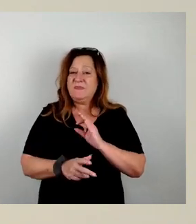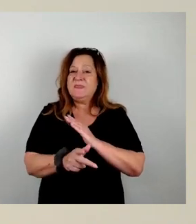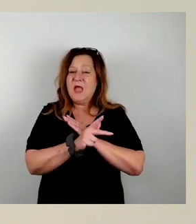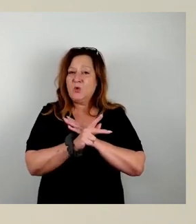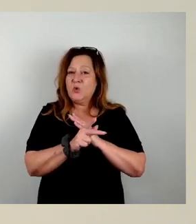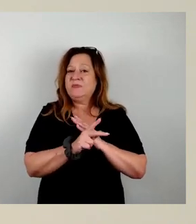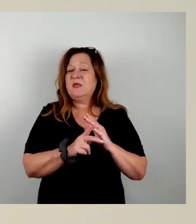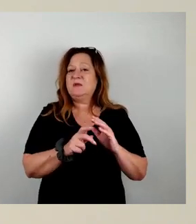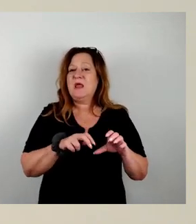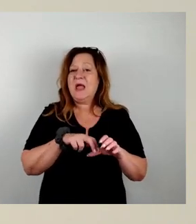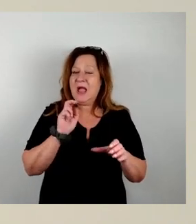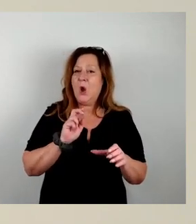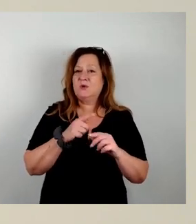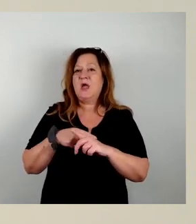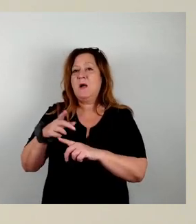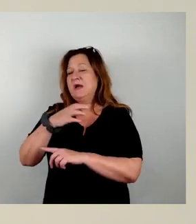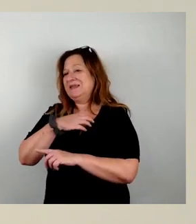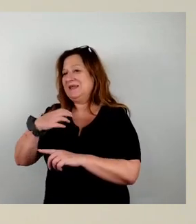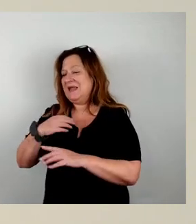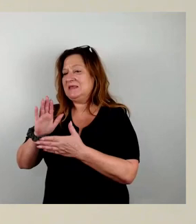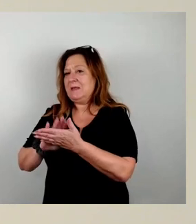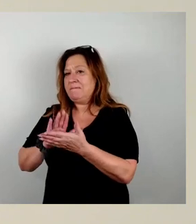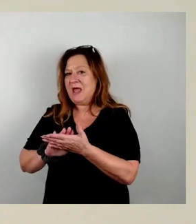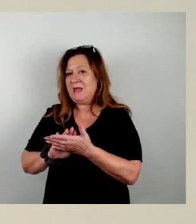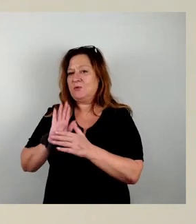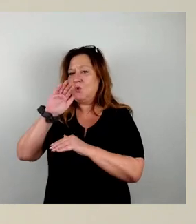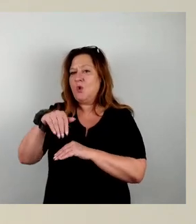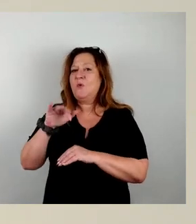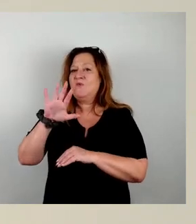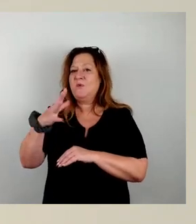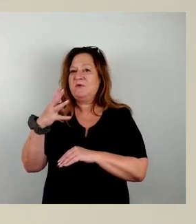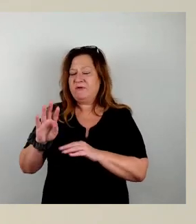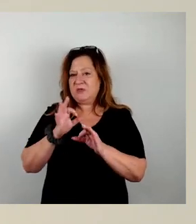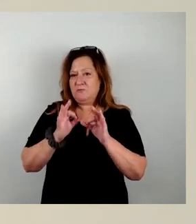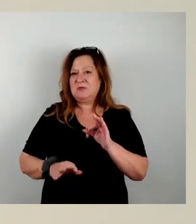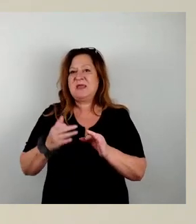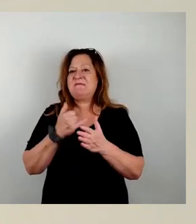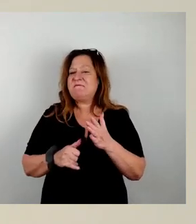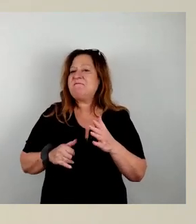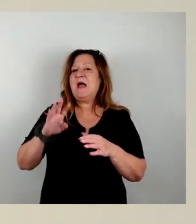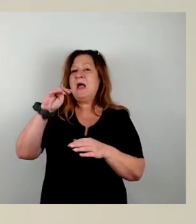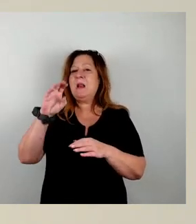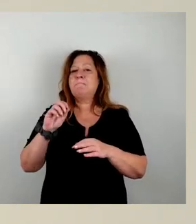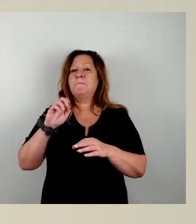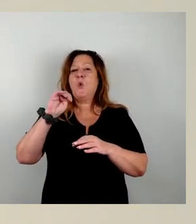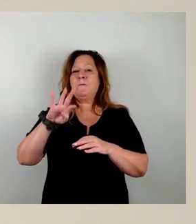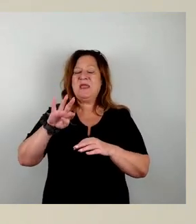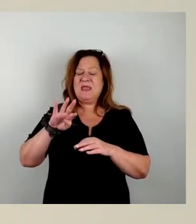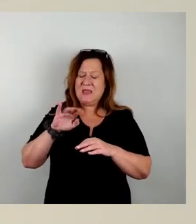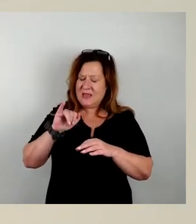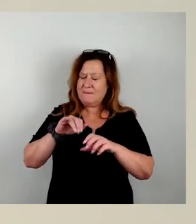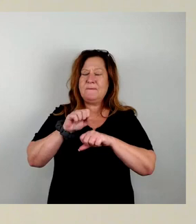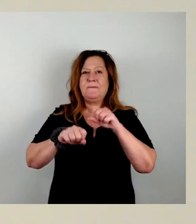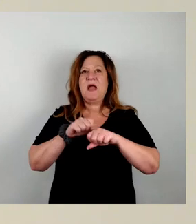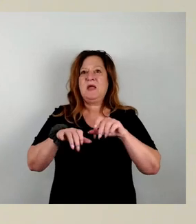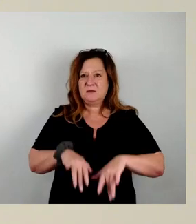Einsparpotenzial maximal 700.000. Ich habe nochmal deutlich gemacht, wie groß das Defizit ist. Insofern nochmal gesagt,